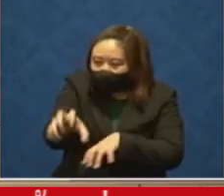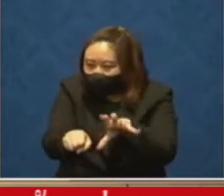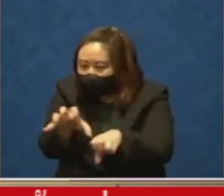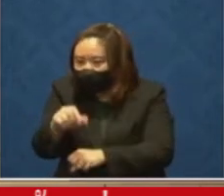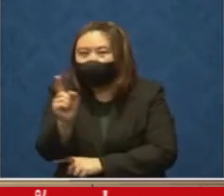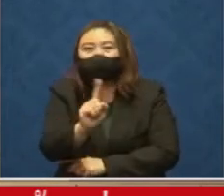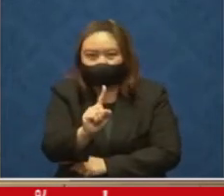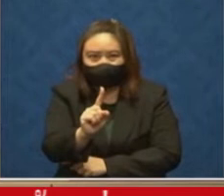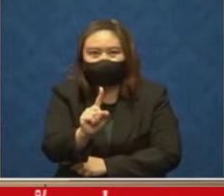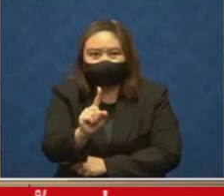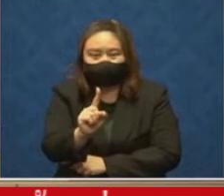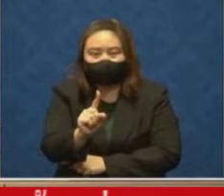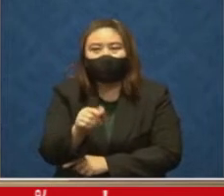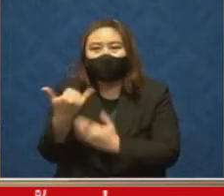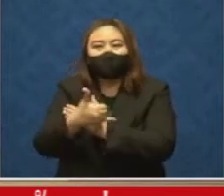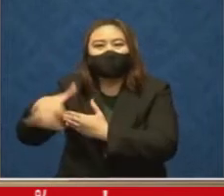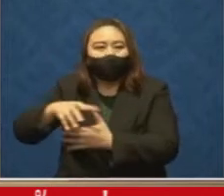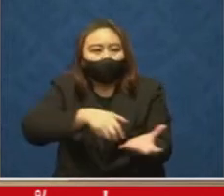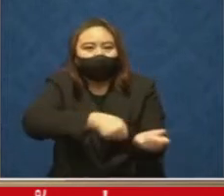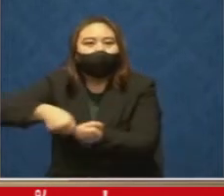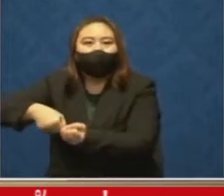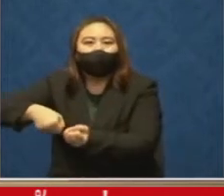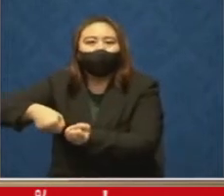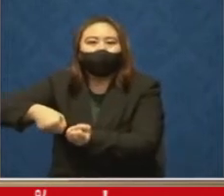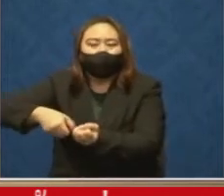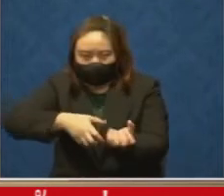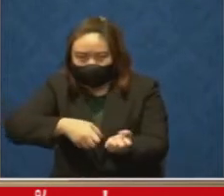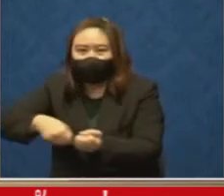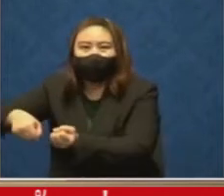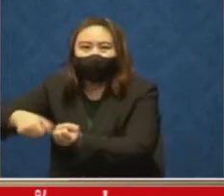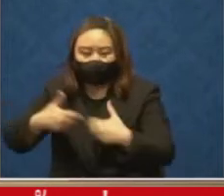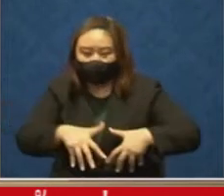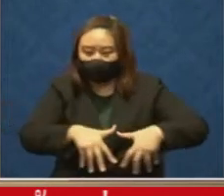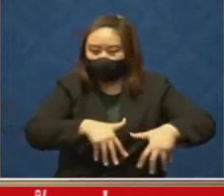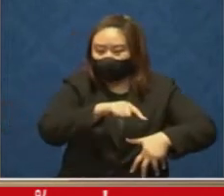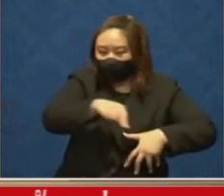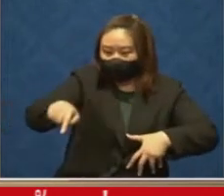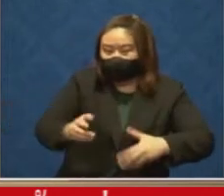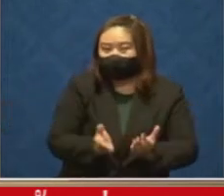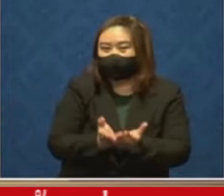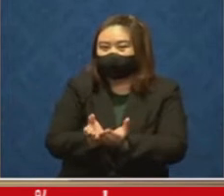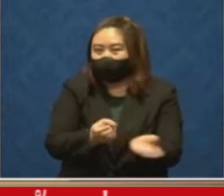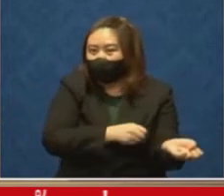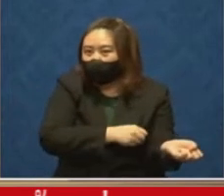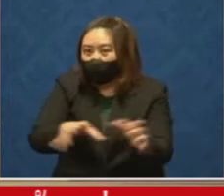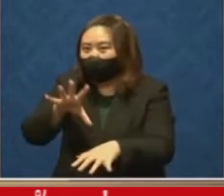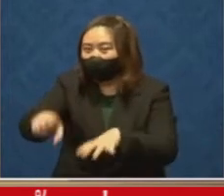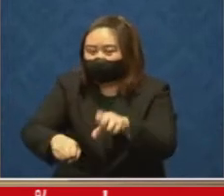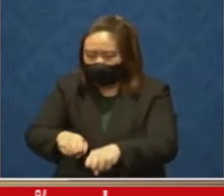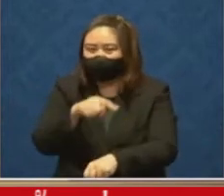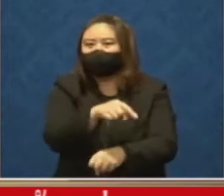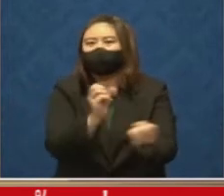ยเก่งจะไปหาปราหาอะไรไดที่ไหนโดงแย่งหมดครับและทำรายชีวตคามเปอยู่ของชาวประมงง